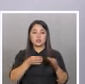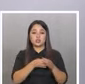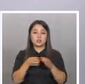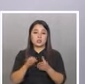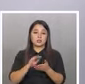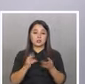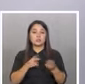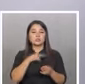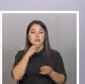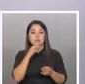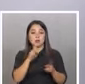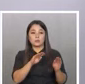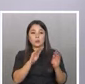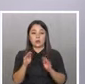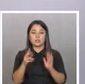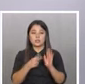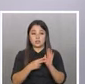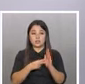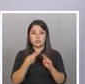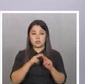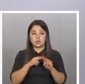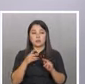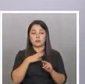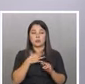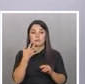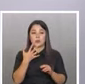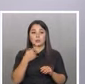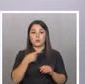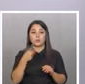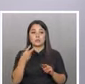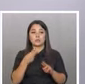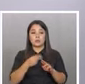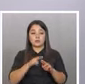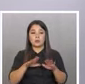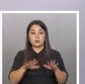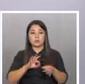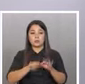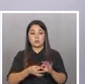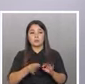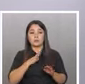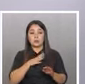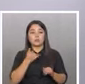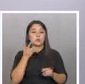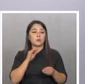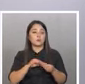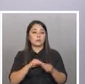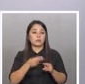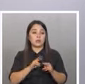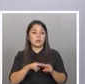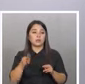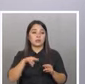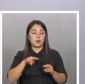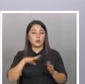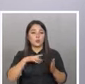керек. Қараңыздар, онда d квадрат пен минус 5-тінің ортақ көбейткіші ол d. Оны жақша сыртына шығарып жазамыз.